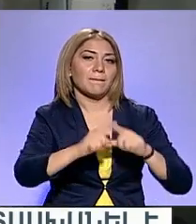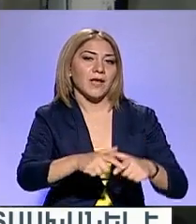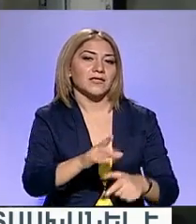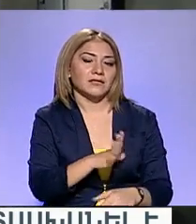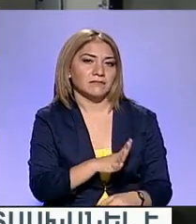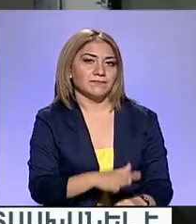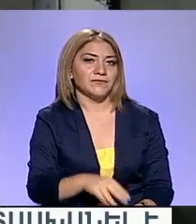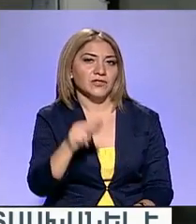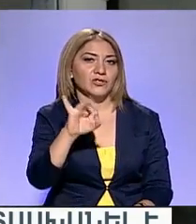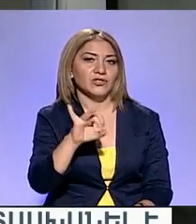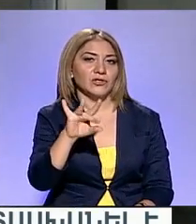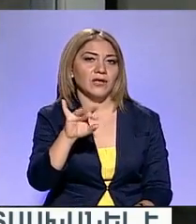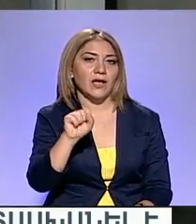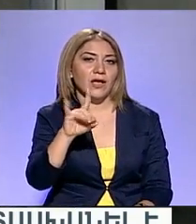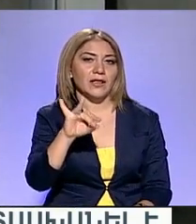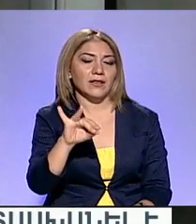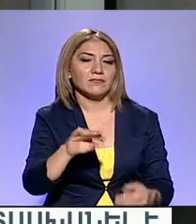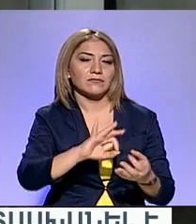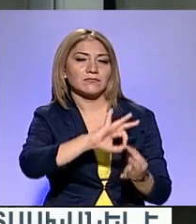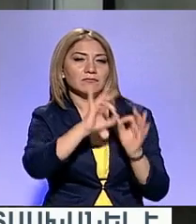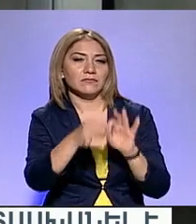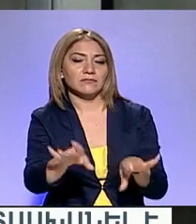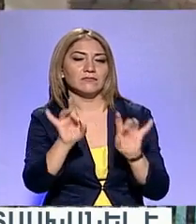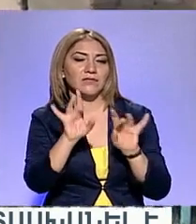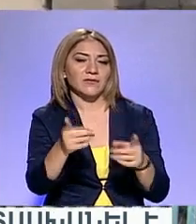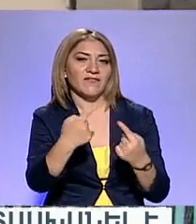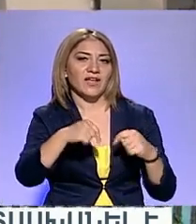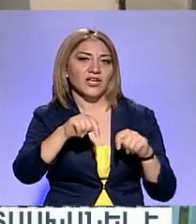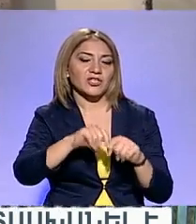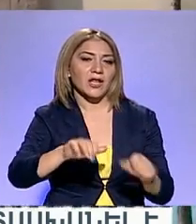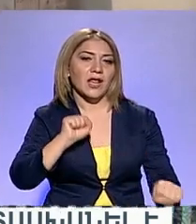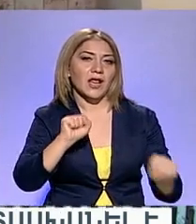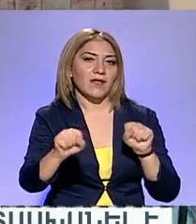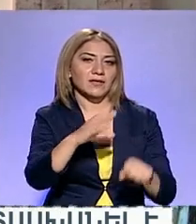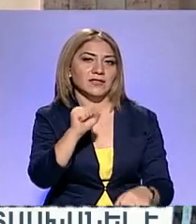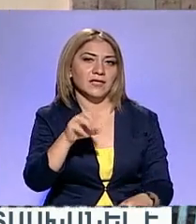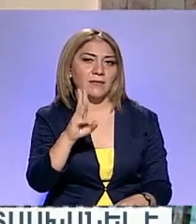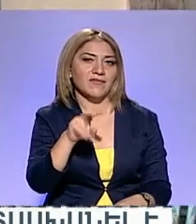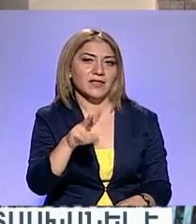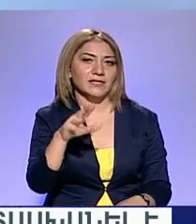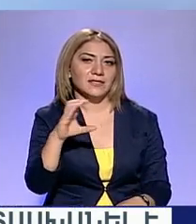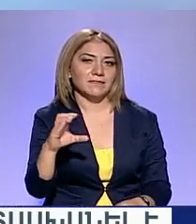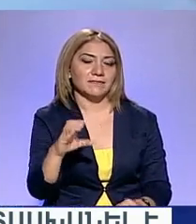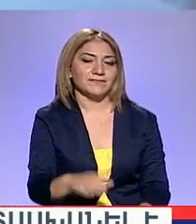է տրվել։ Չինարիում իրավիճակի մասին մանրամասները ներկայացնում համայնքի վարչական ղեկավար Սամվել Սաղոյանը։